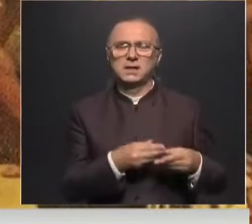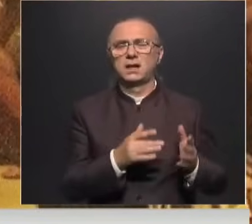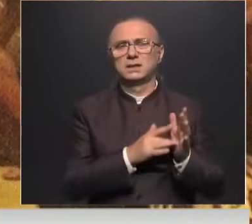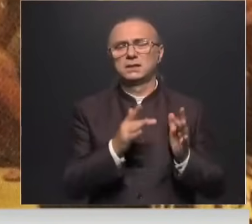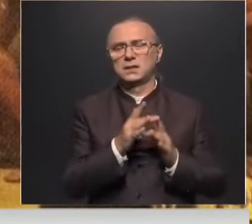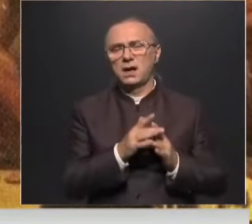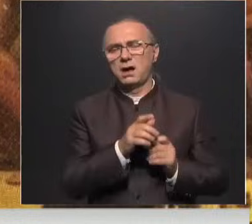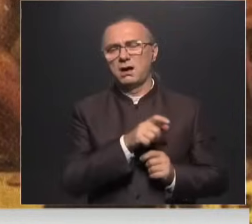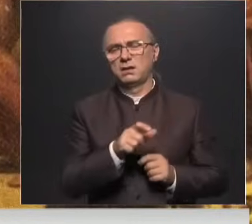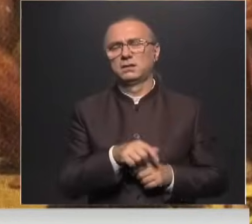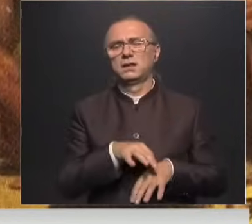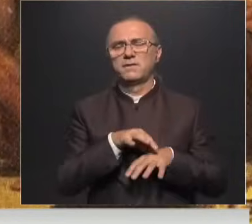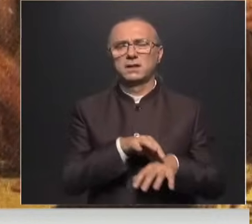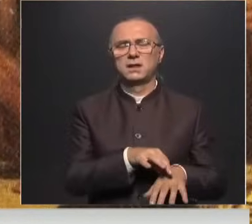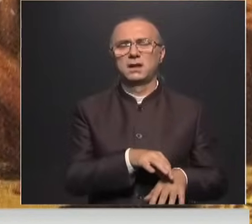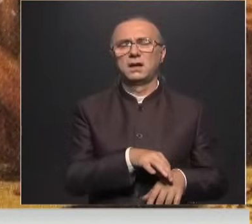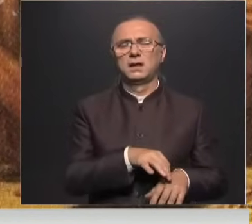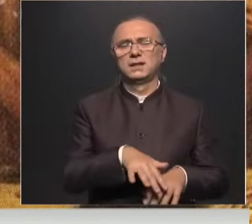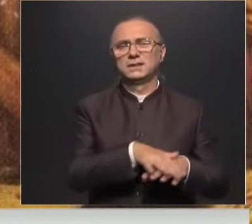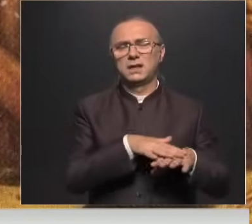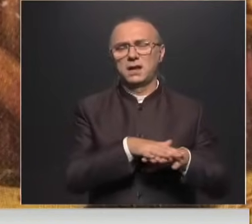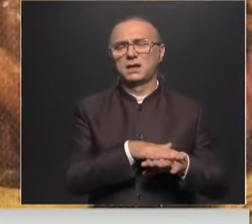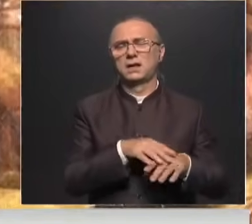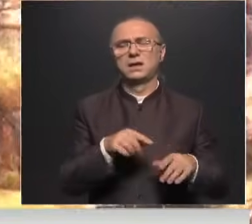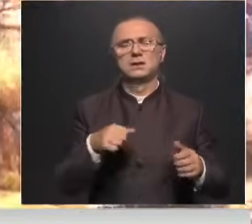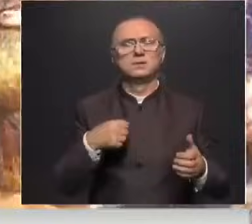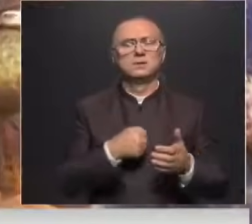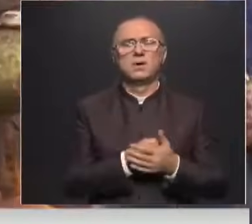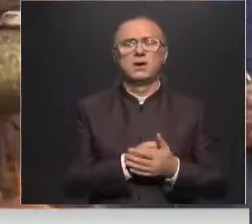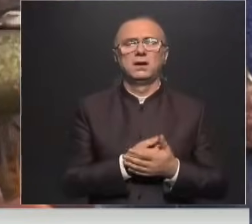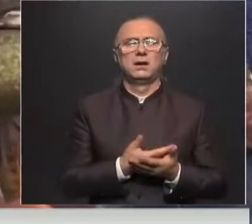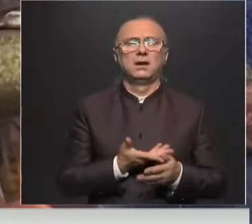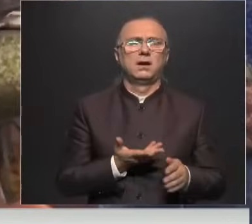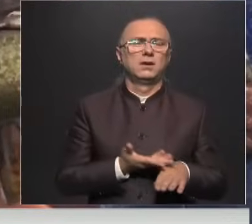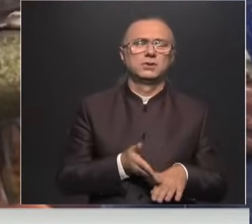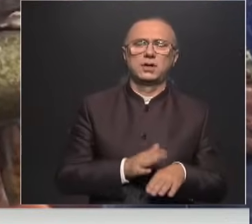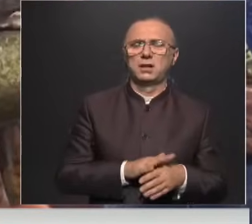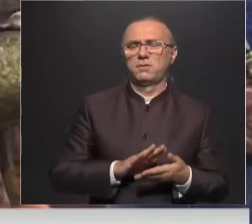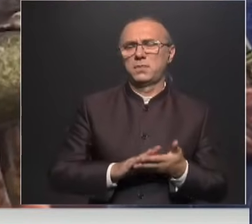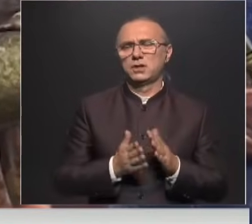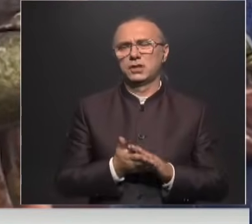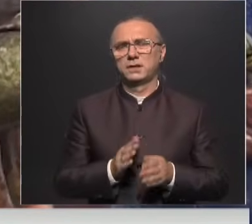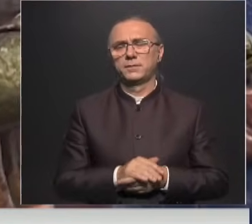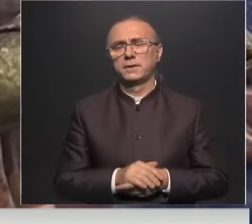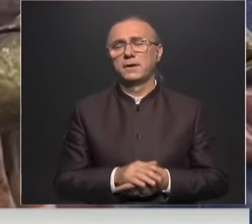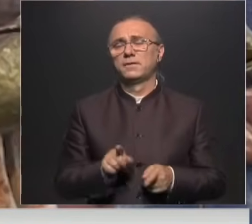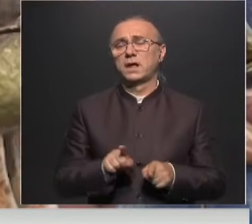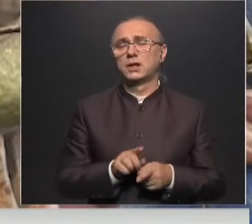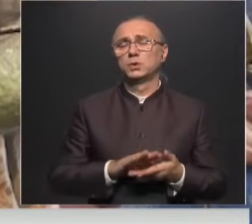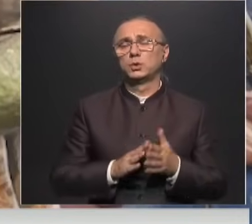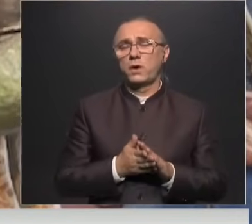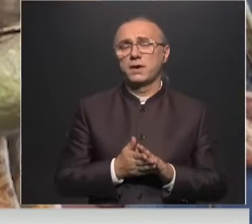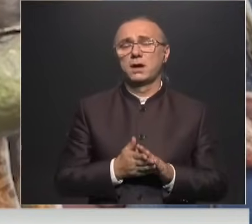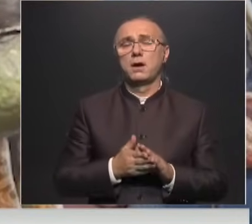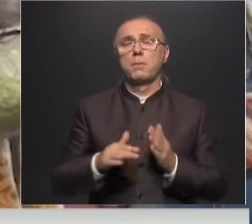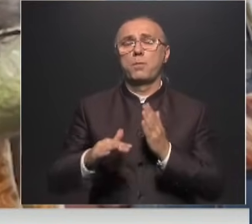монастыри, доведя население до самого отчаянного положения. В таких условиях помощь русских была